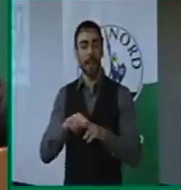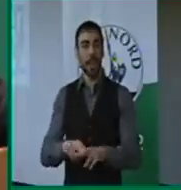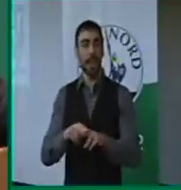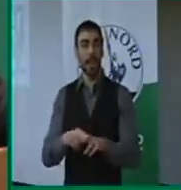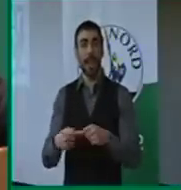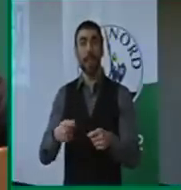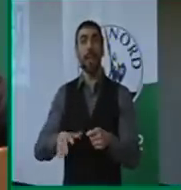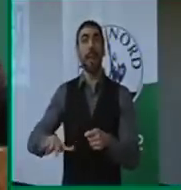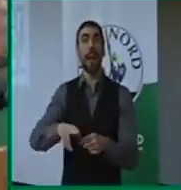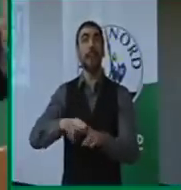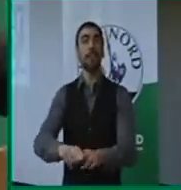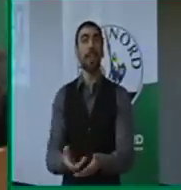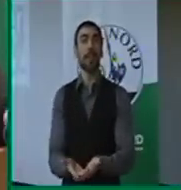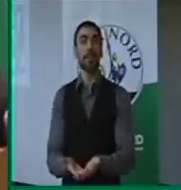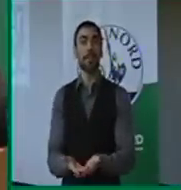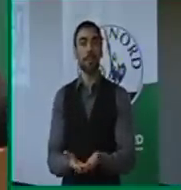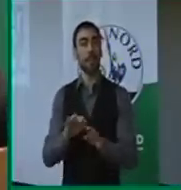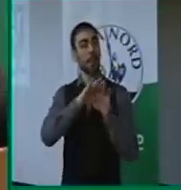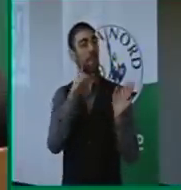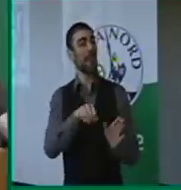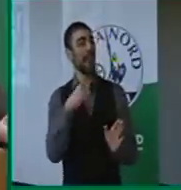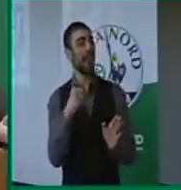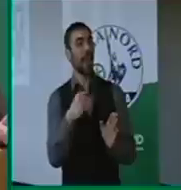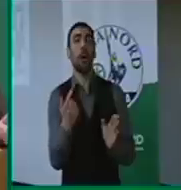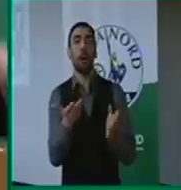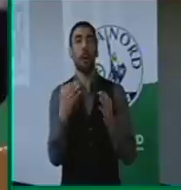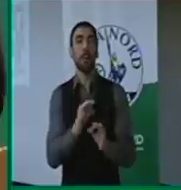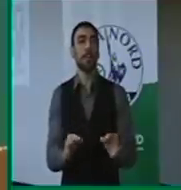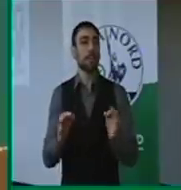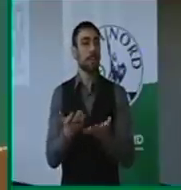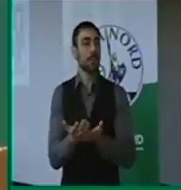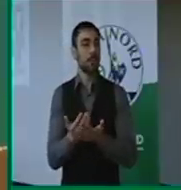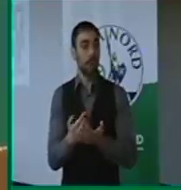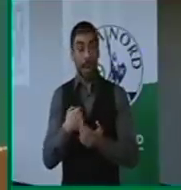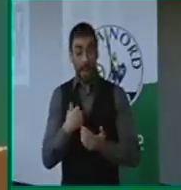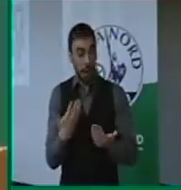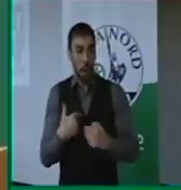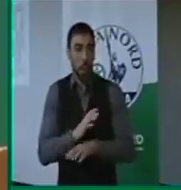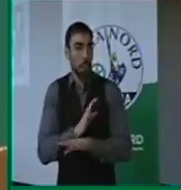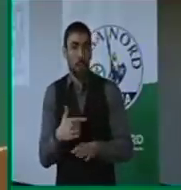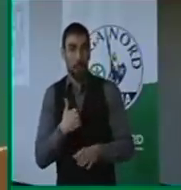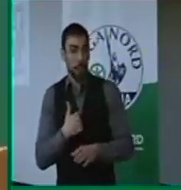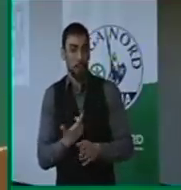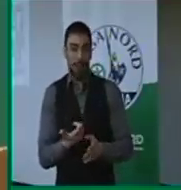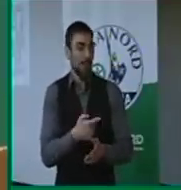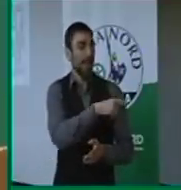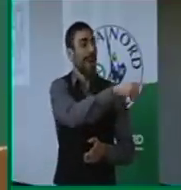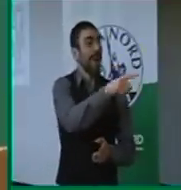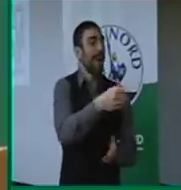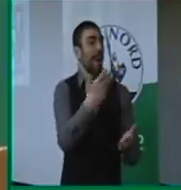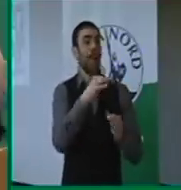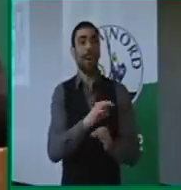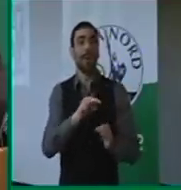mercato e i nostri frigoriferi nessuno li compra più non li compriamo più noi né li compra nessuno in giro